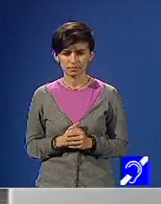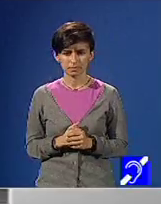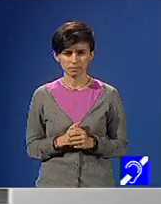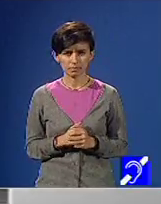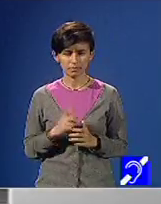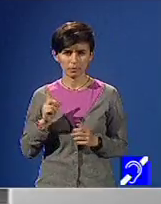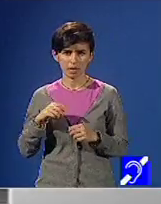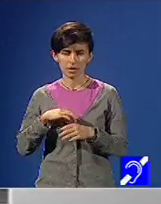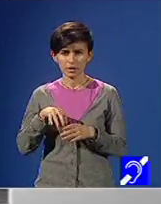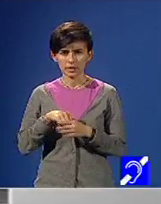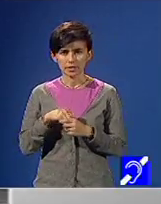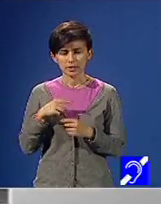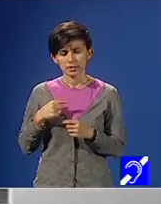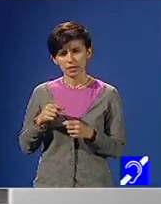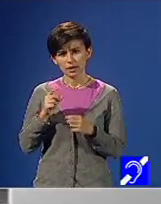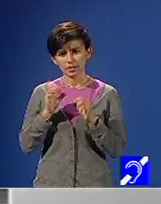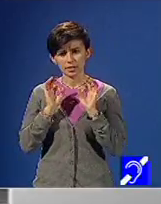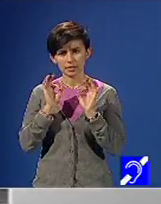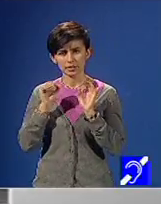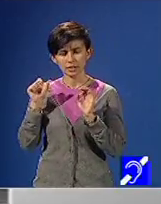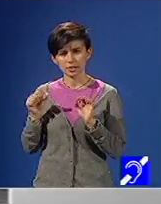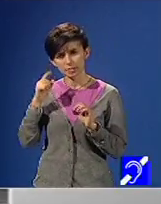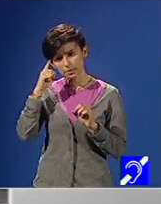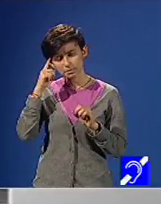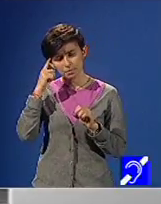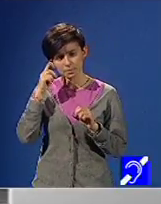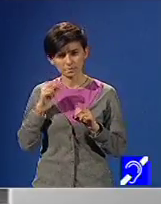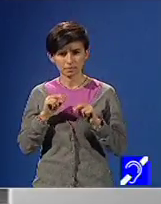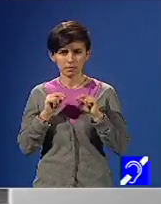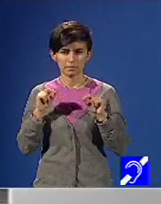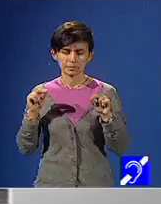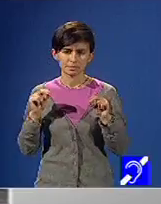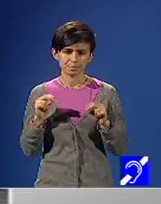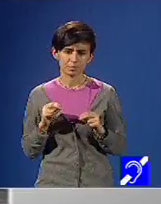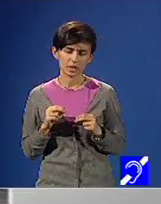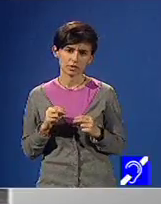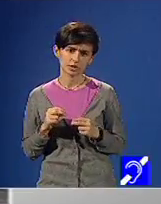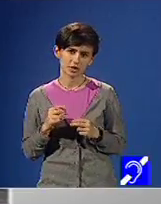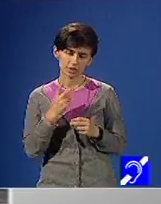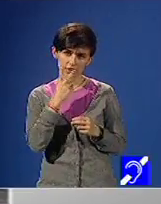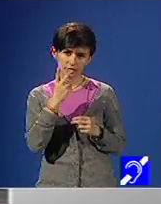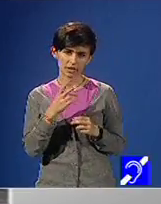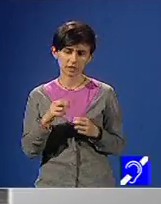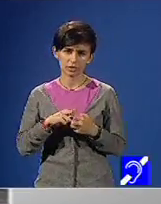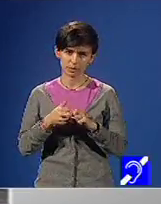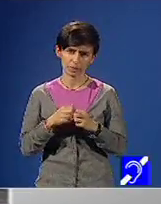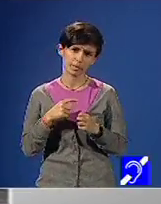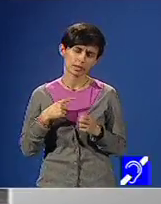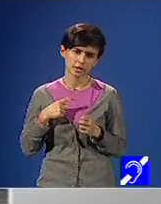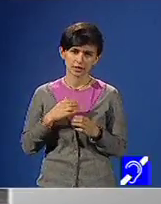în psihopedagogie, constată că e o problemă, s-ar putea să fie puțin târziu, dar nici atunci nu